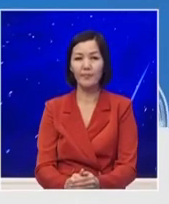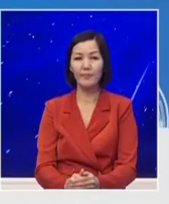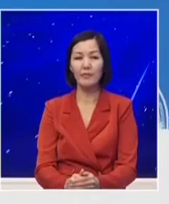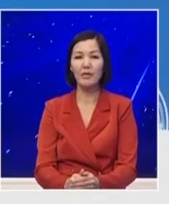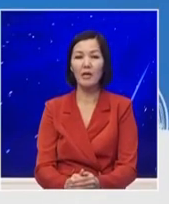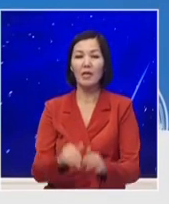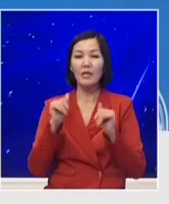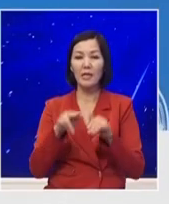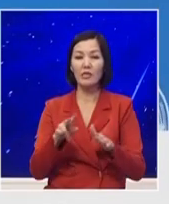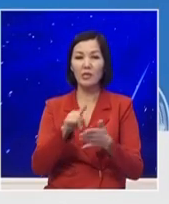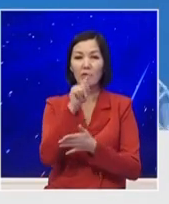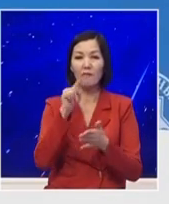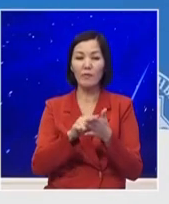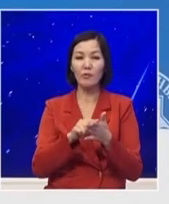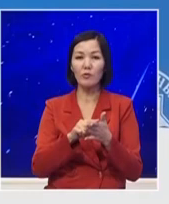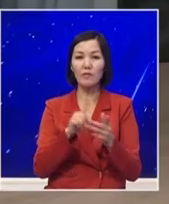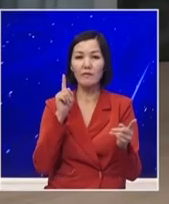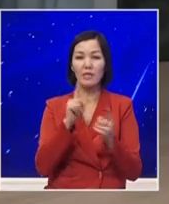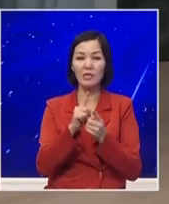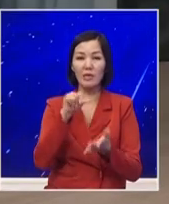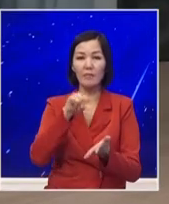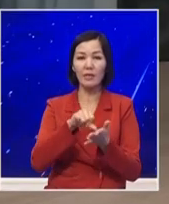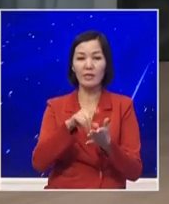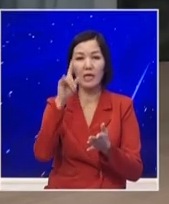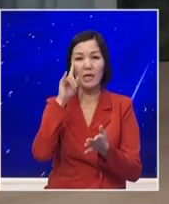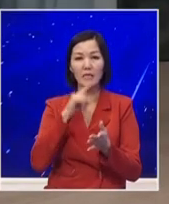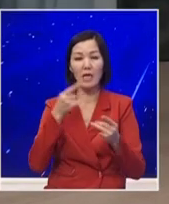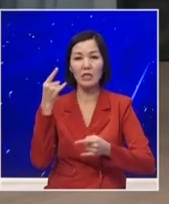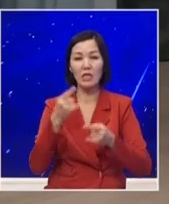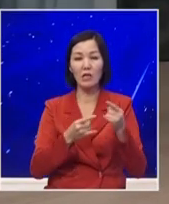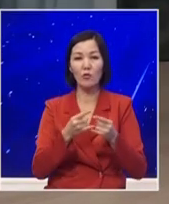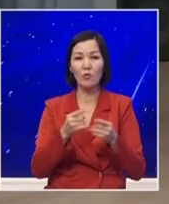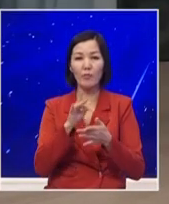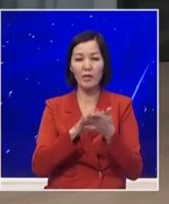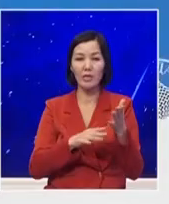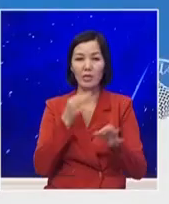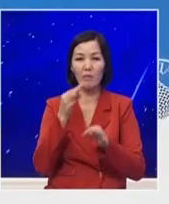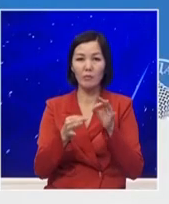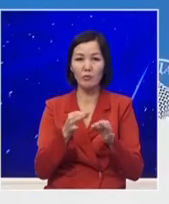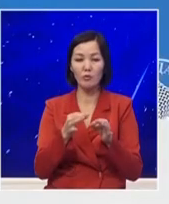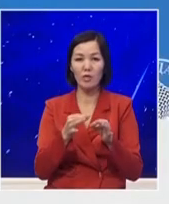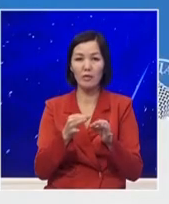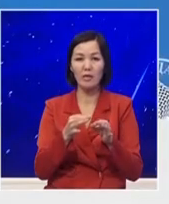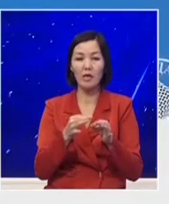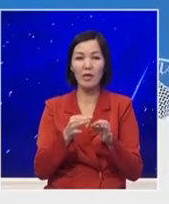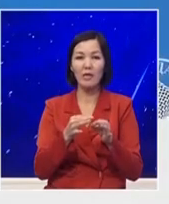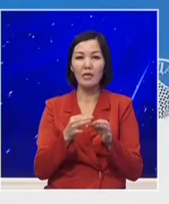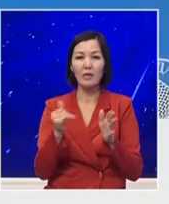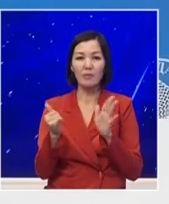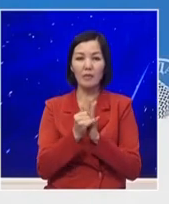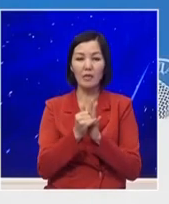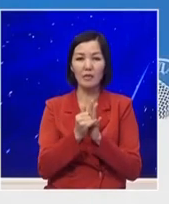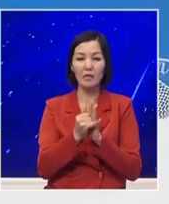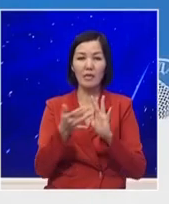Для решения этого вопроса мы специально встречались с представителями Казахтелекома. Мы продолжаем обсуждать работу по закладке основ и оптоволокна